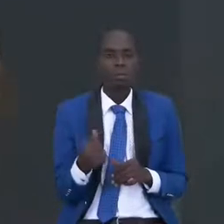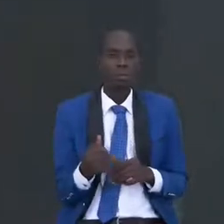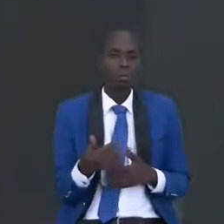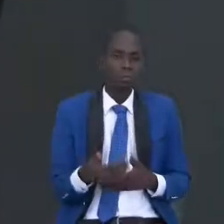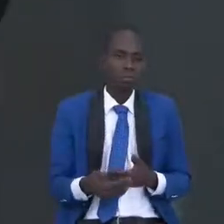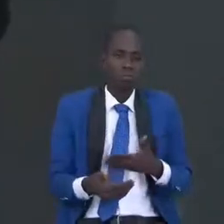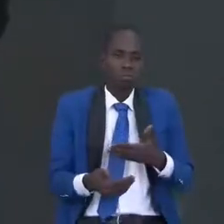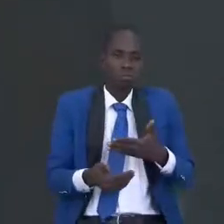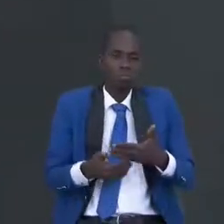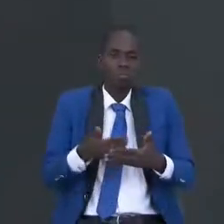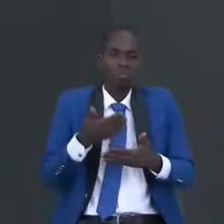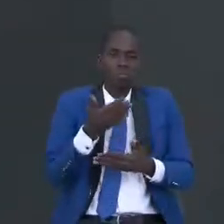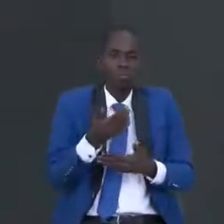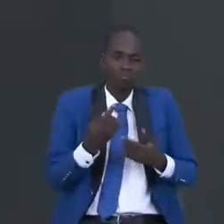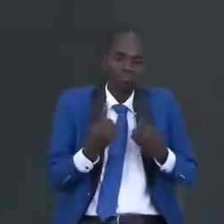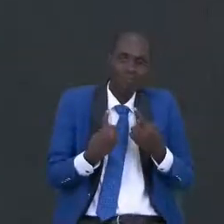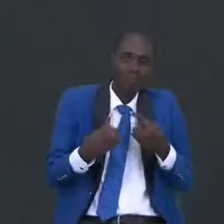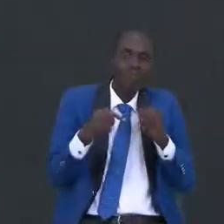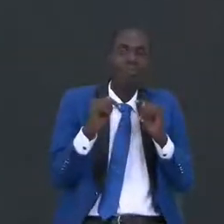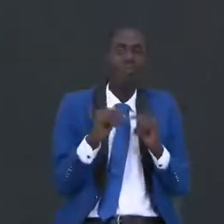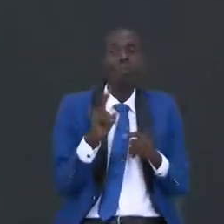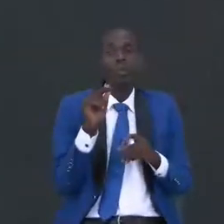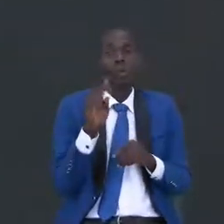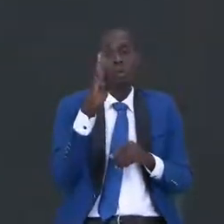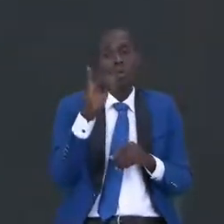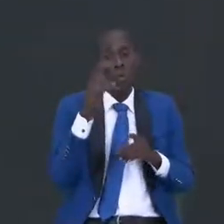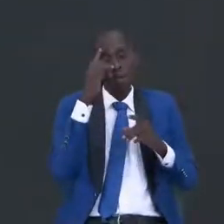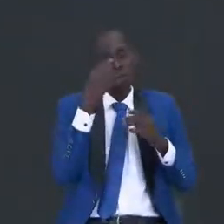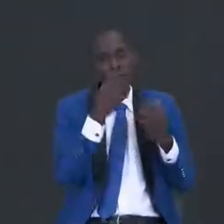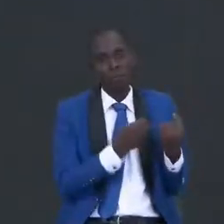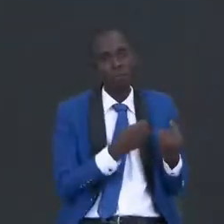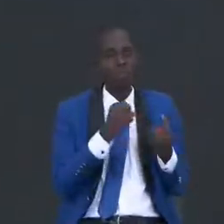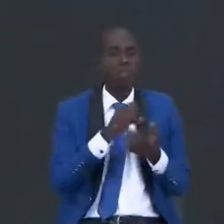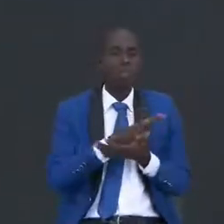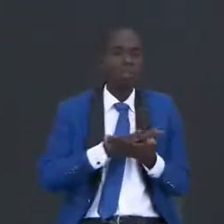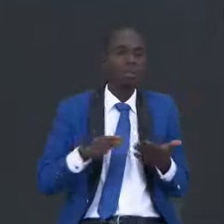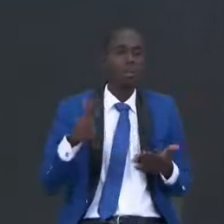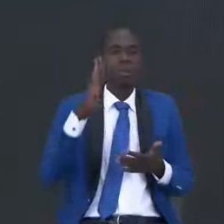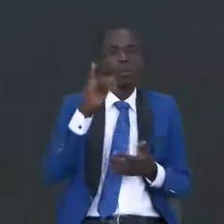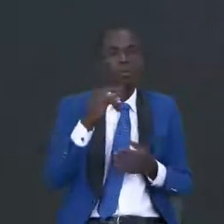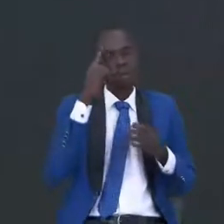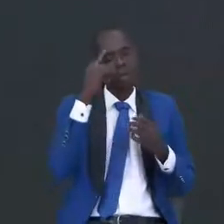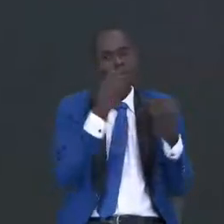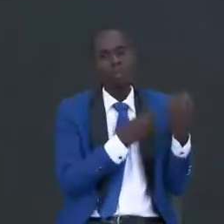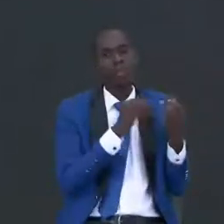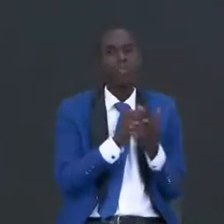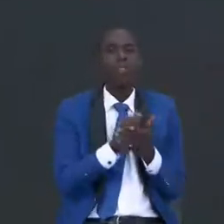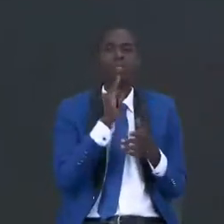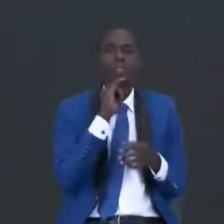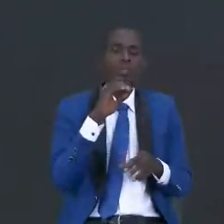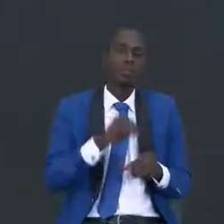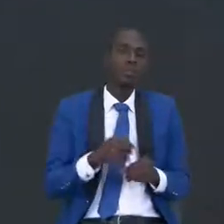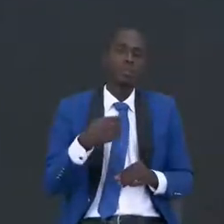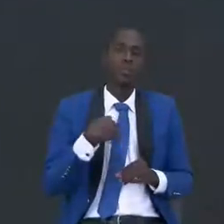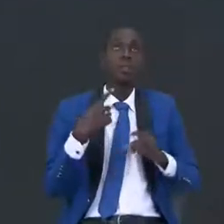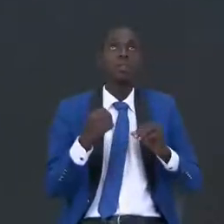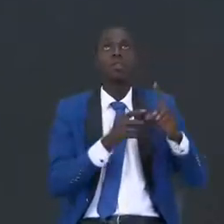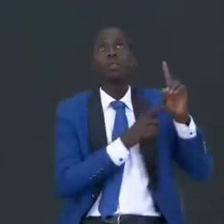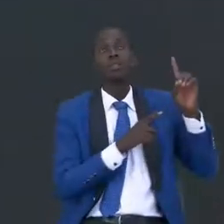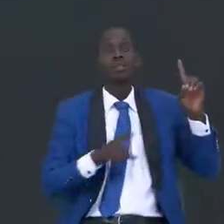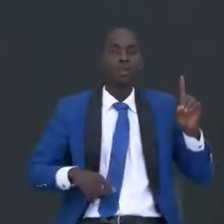efforts graduels, pas la foi. Sanctifié par la foi qui est en moi. Le Seigneur